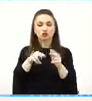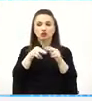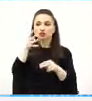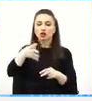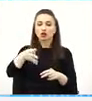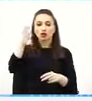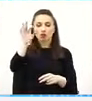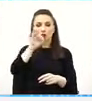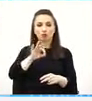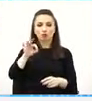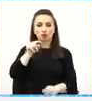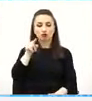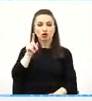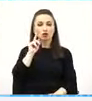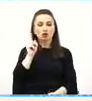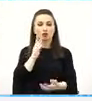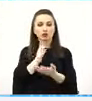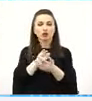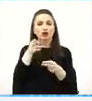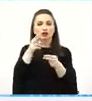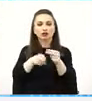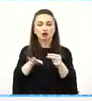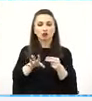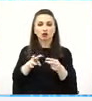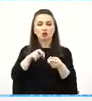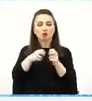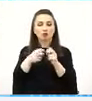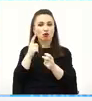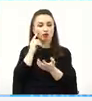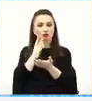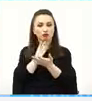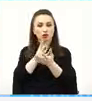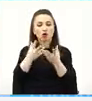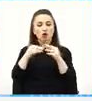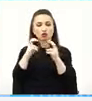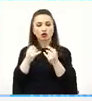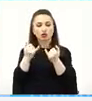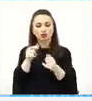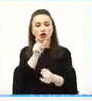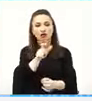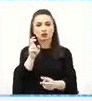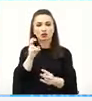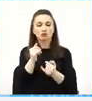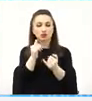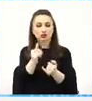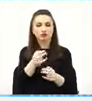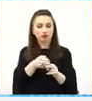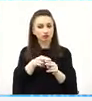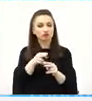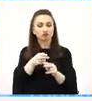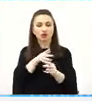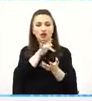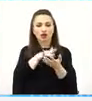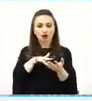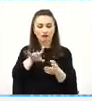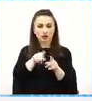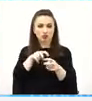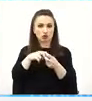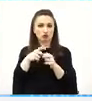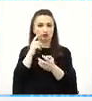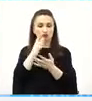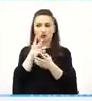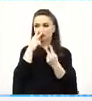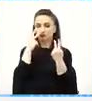შენობა ნაგებობებს რომლებიც დაუმთავრებელია პრობლემას წარმოადგენს ოჯახებისთვის ადამიანებისთვის და ქალაქისთვისაც რა თქმა